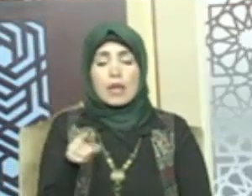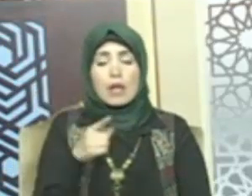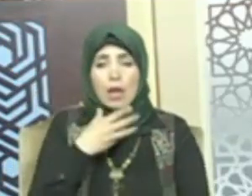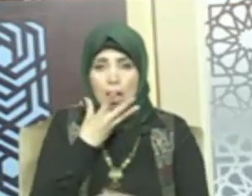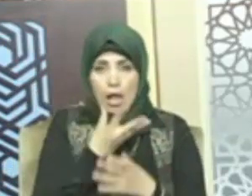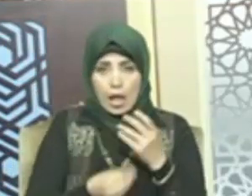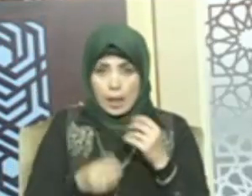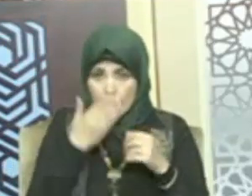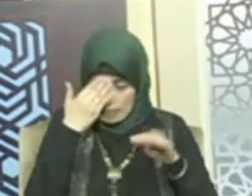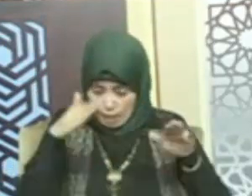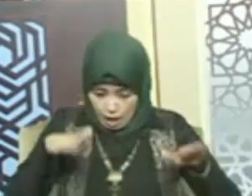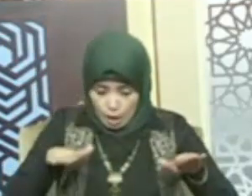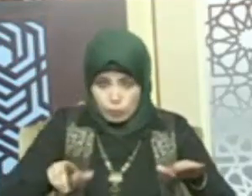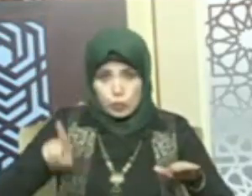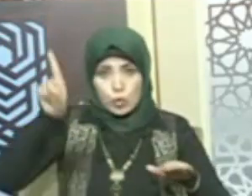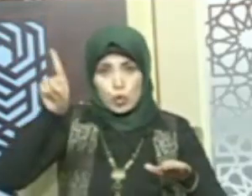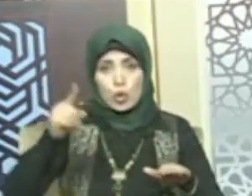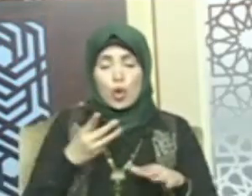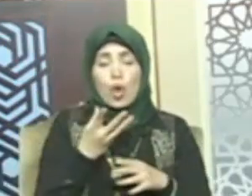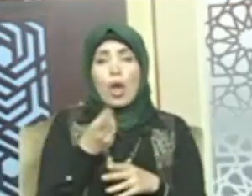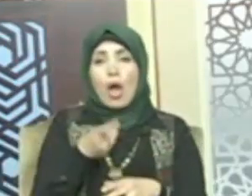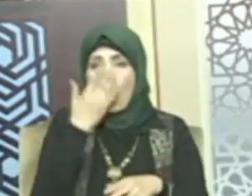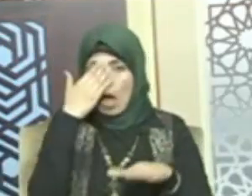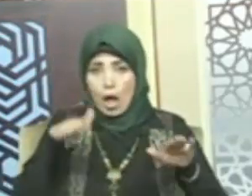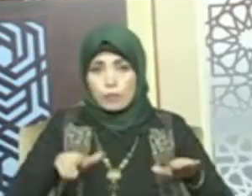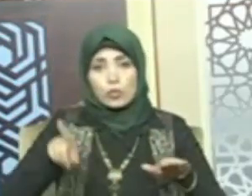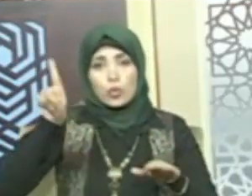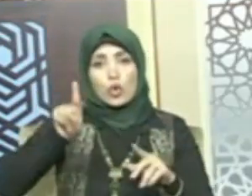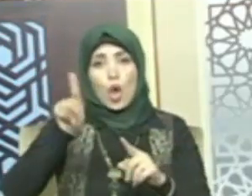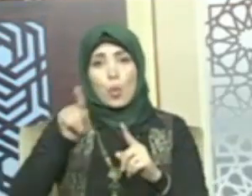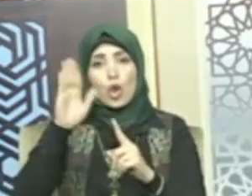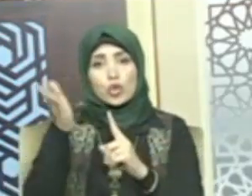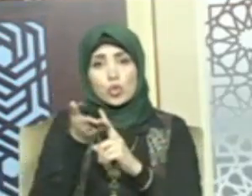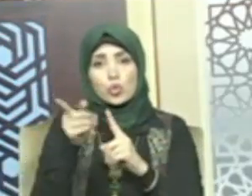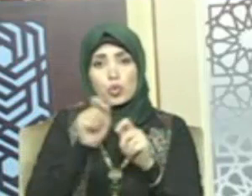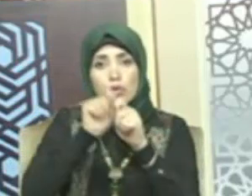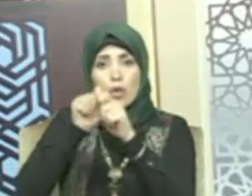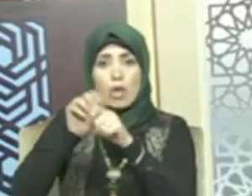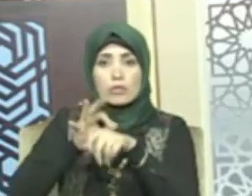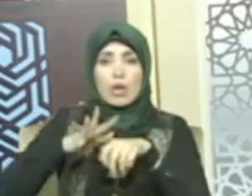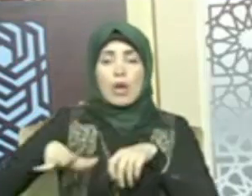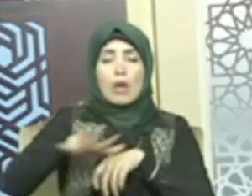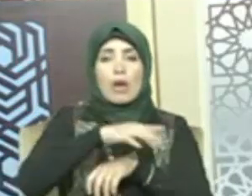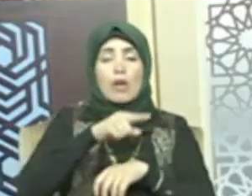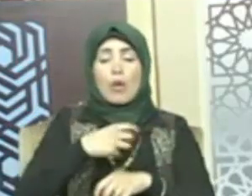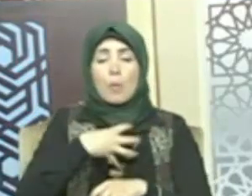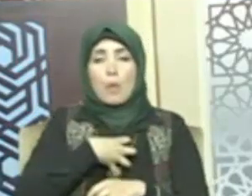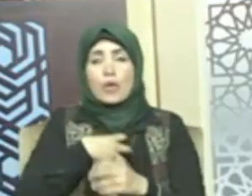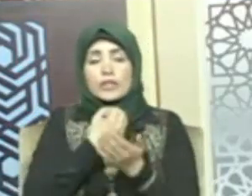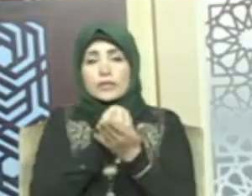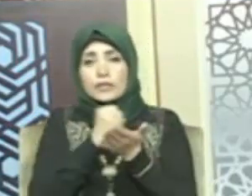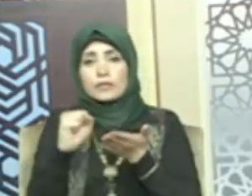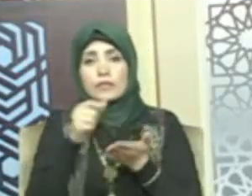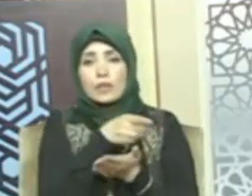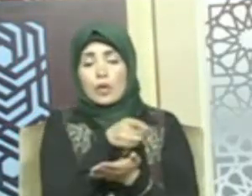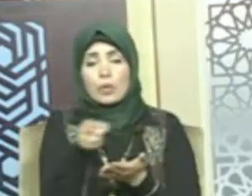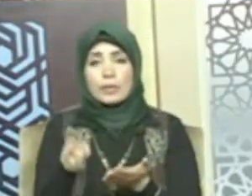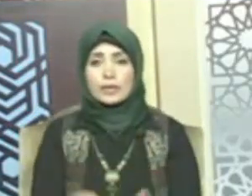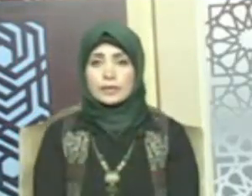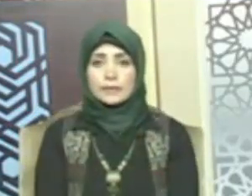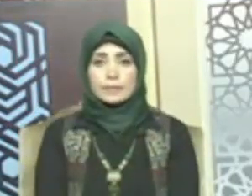عبد الله عبد الله ورسوله نصح الأمة وكشف الله به